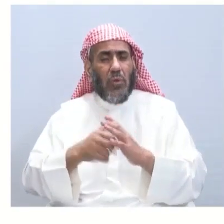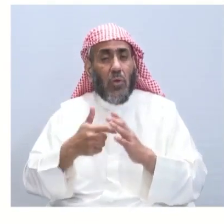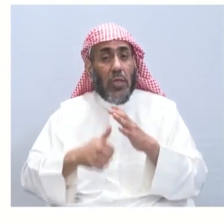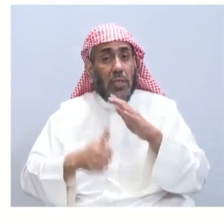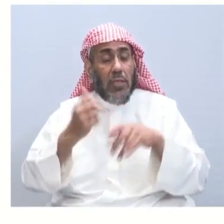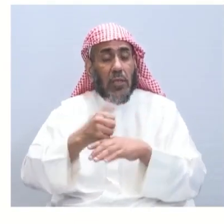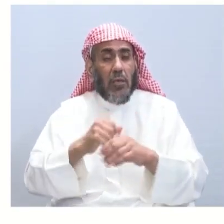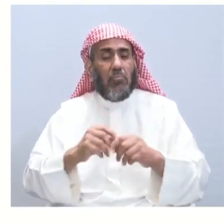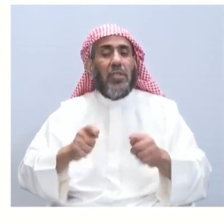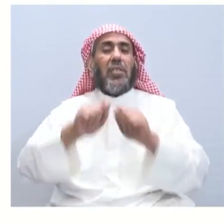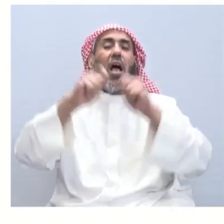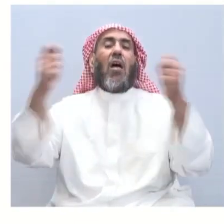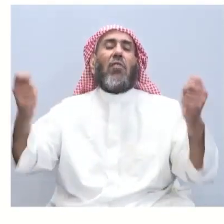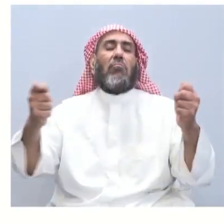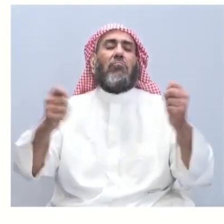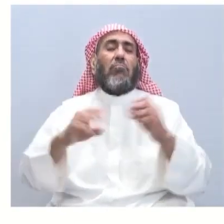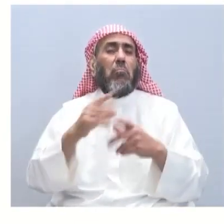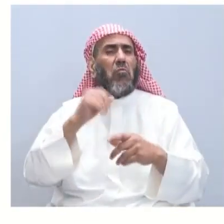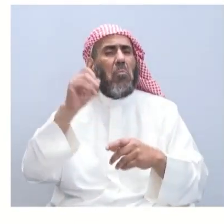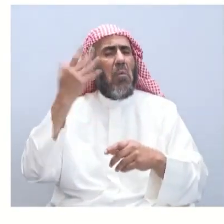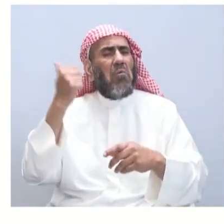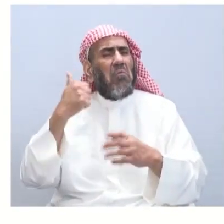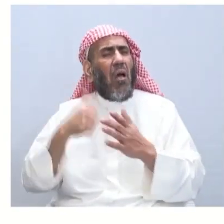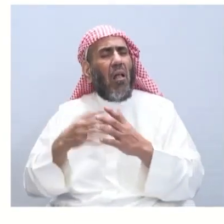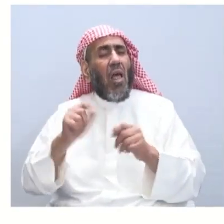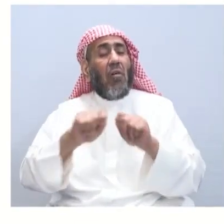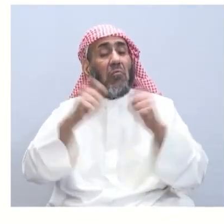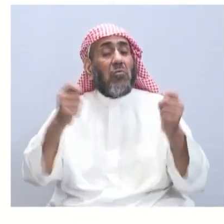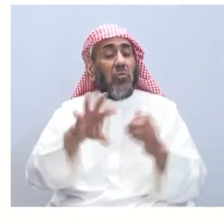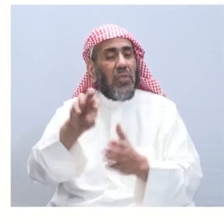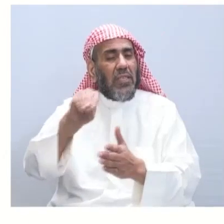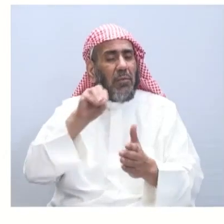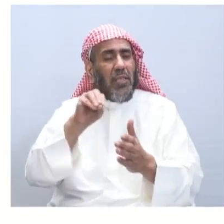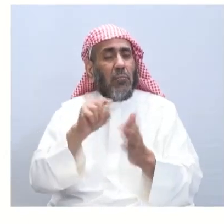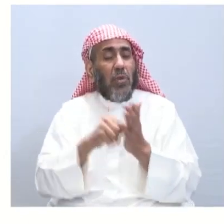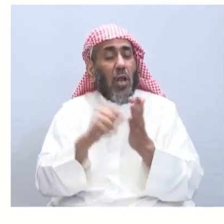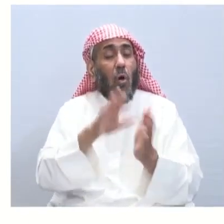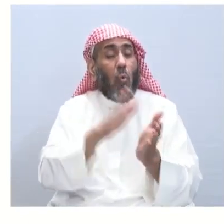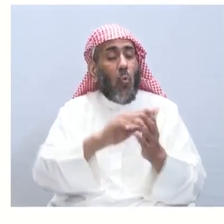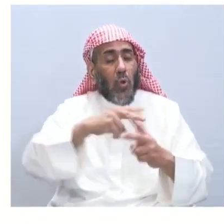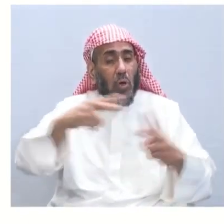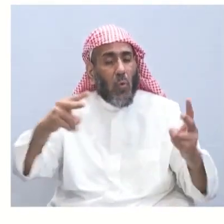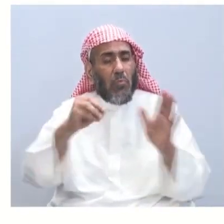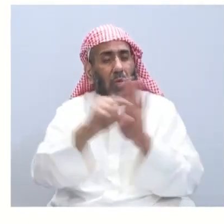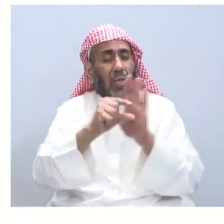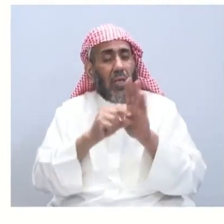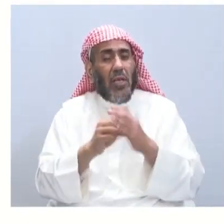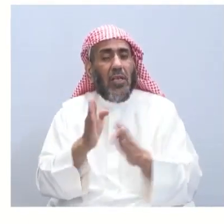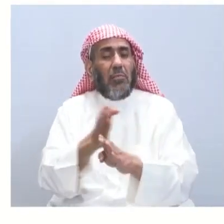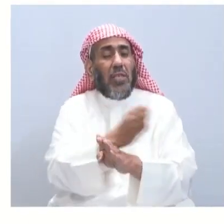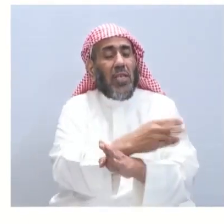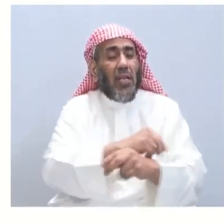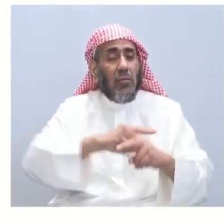المقال منذ نشاته بالصحافه كما عرفنا لم تعرف المقاله الا في في الصحف واستمدت منها وجوده وتنوعاته وموضوعاته بحسب الاتجاهات التي